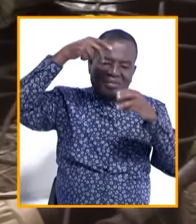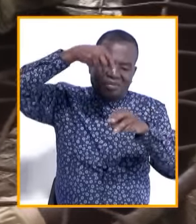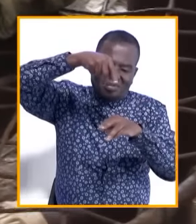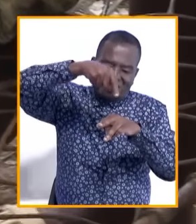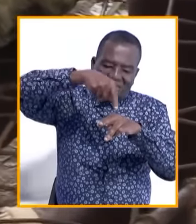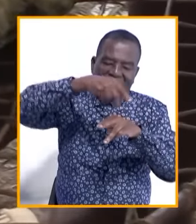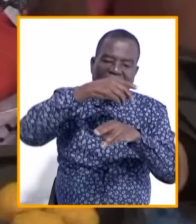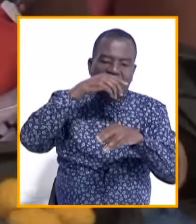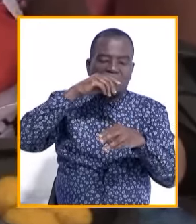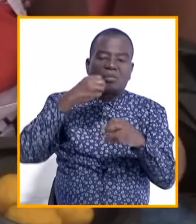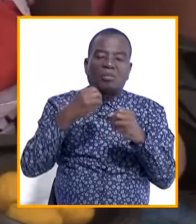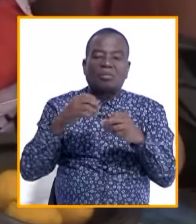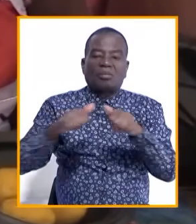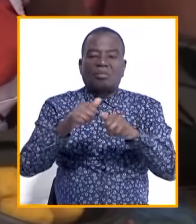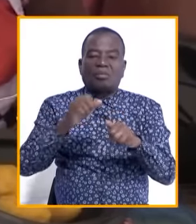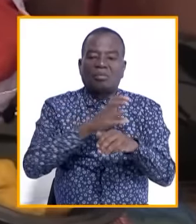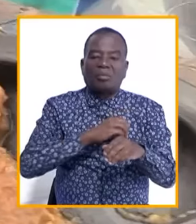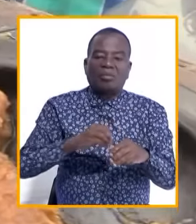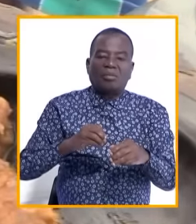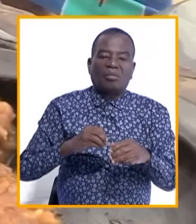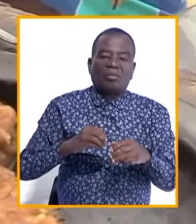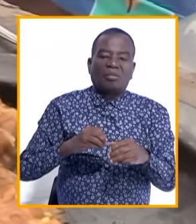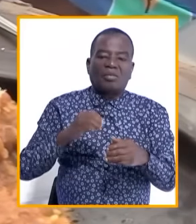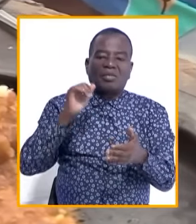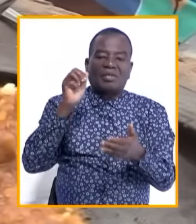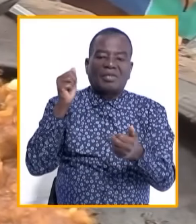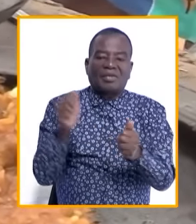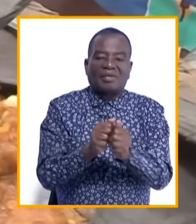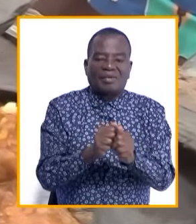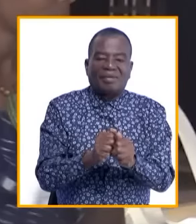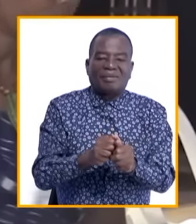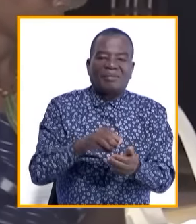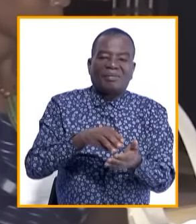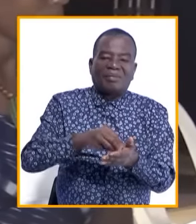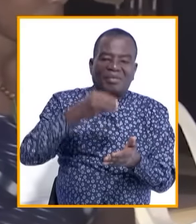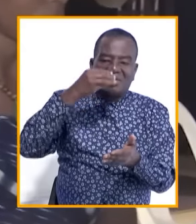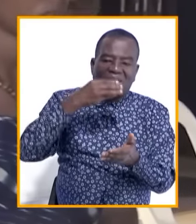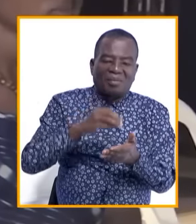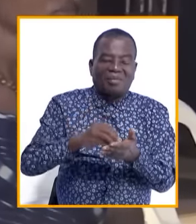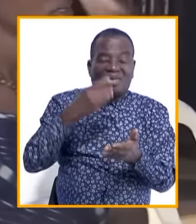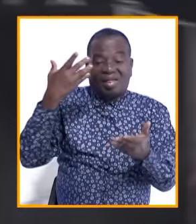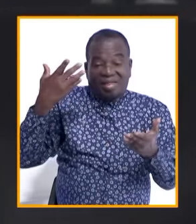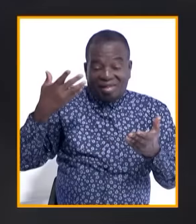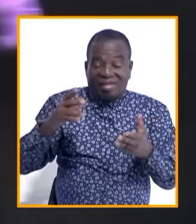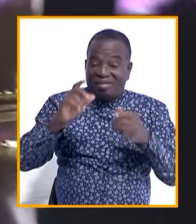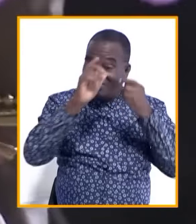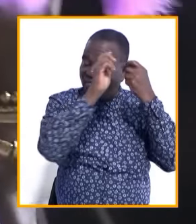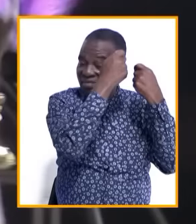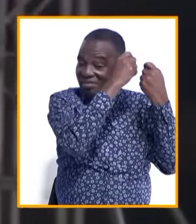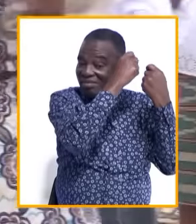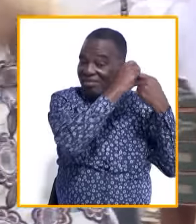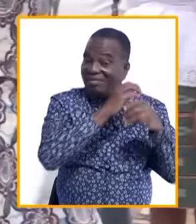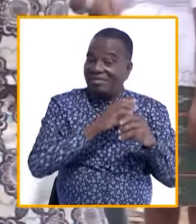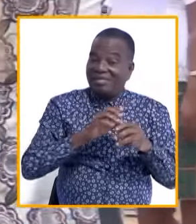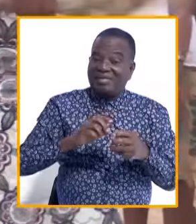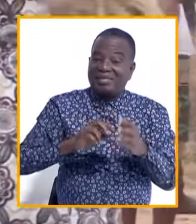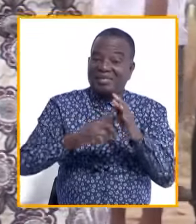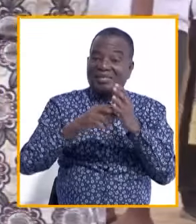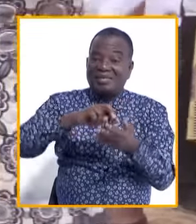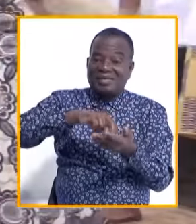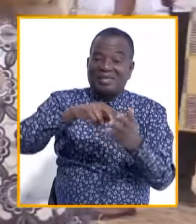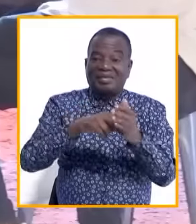le baptême. Au menu de ce festival, plusieurs activités, concours culinaires de biocosse réalisés par des hommes, concours de